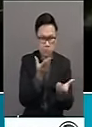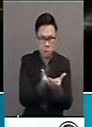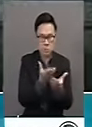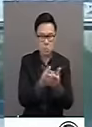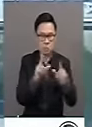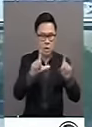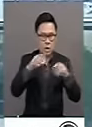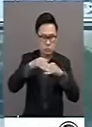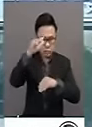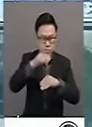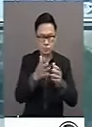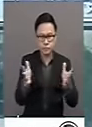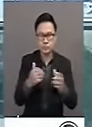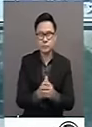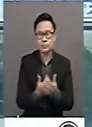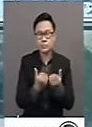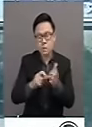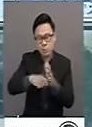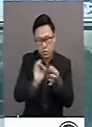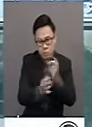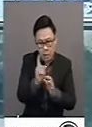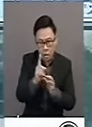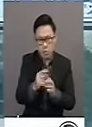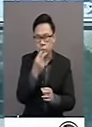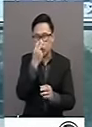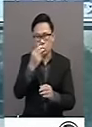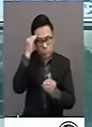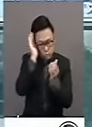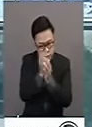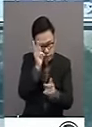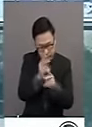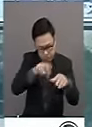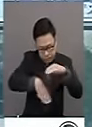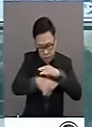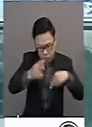ายล้านบาทค่ะแต่ว่าสาเหตุเพลิงไหม้ถามว่าจะเป็นเพราะอะไรนี่เดี๋ยวรอผลการตรว